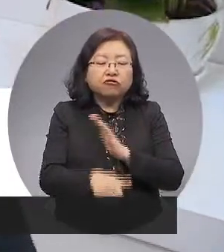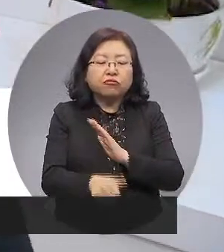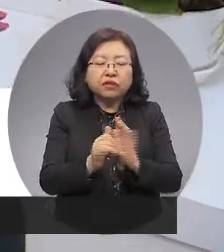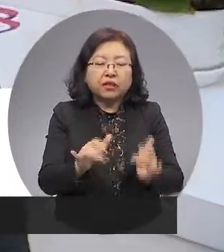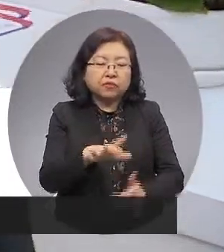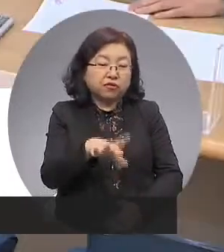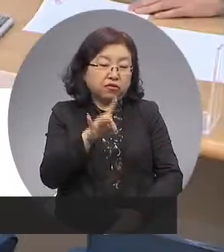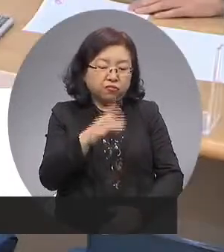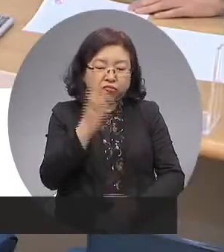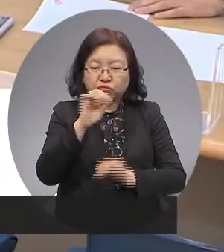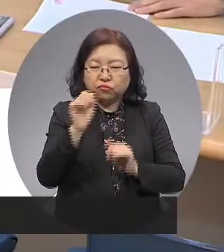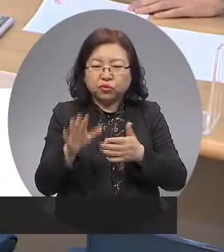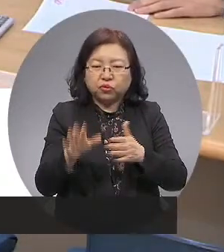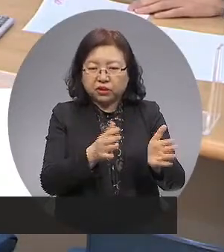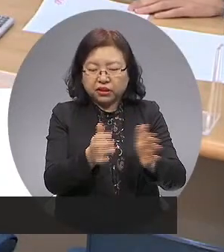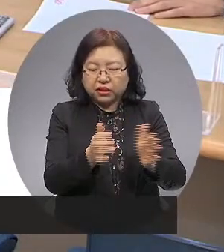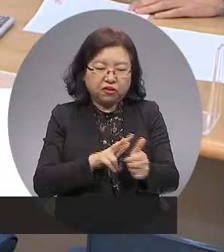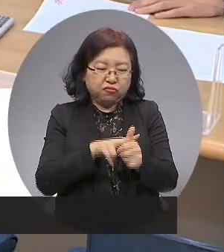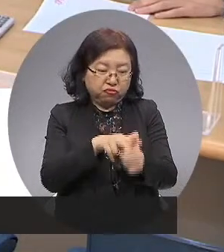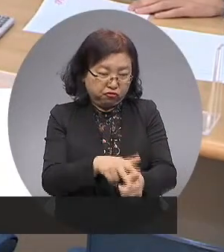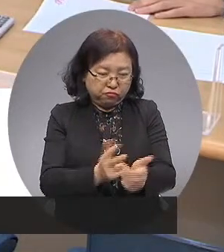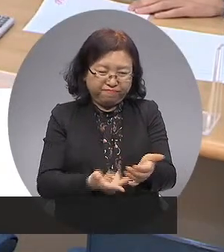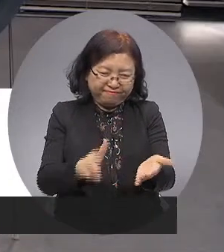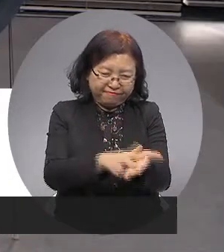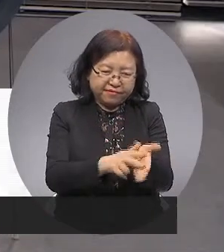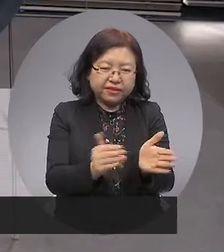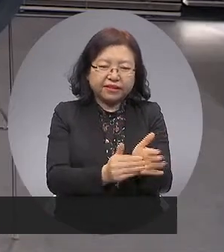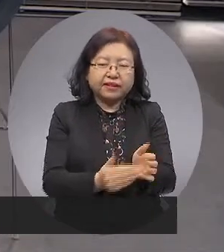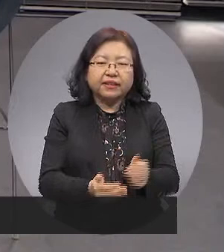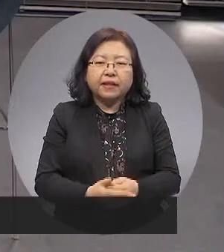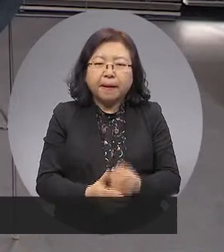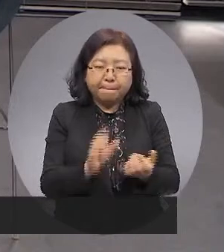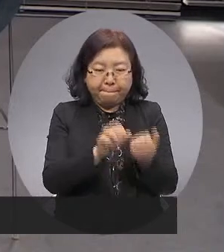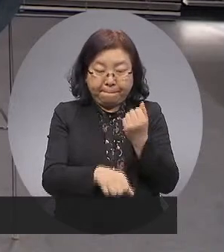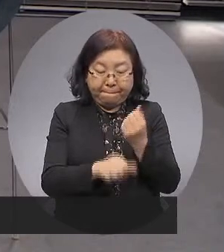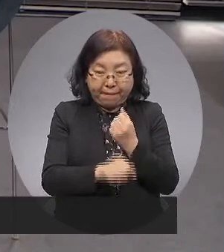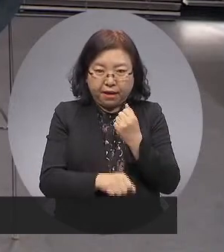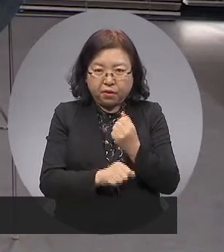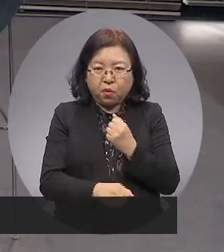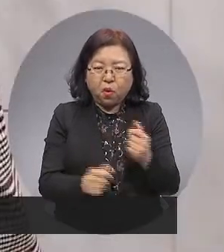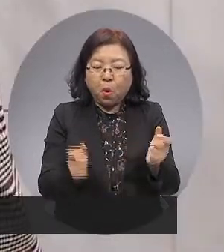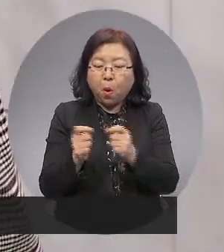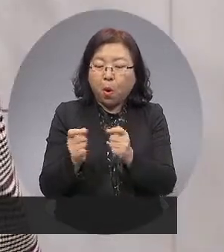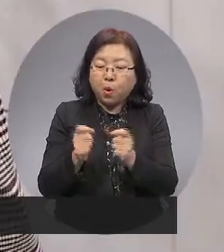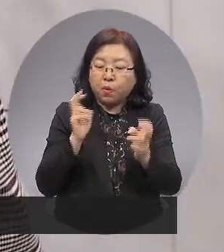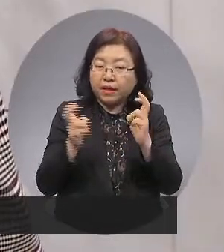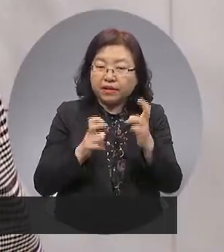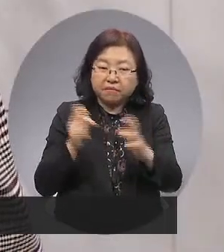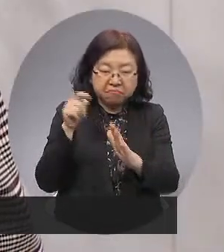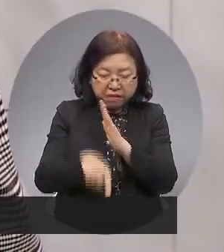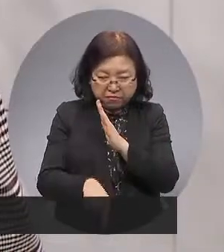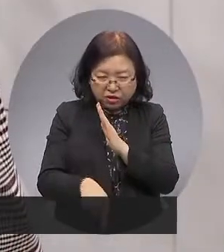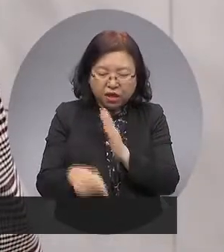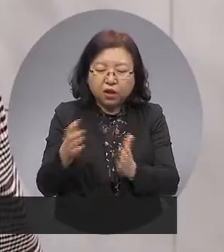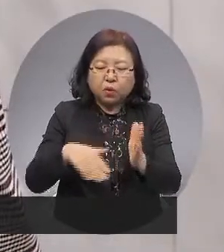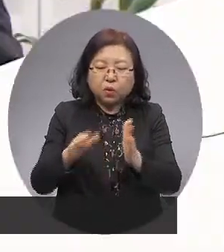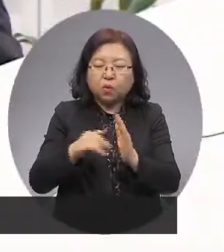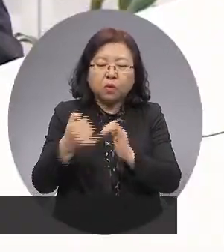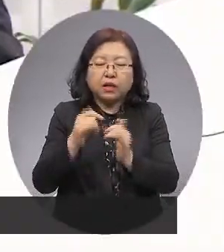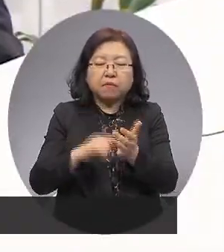처음으로 충북도지사 예비 후보로 등록했습니다. 곧바로 인근 기업체를 방문해 1호 공약을